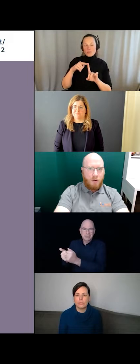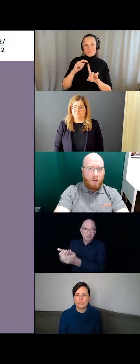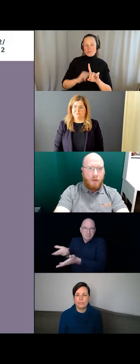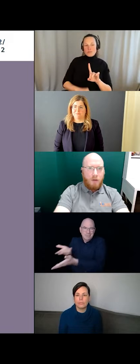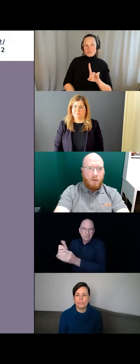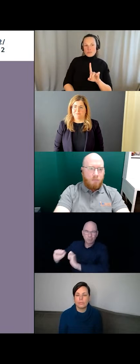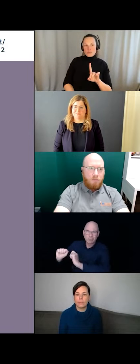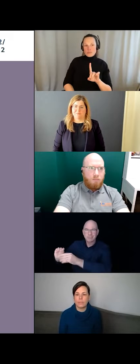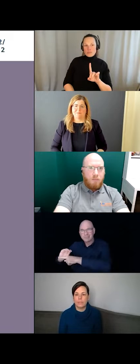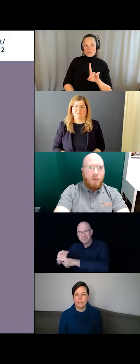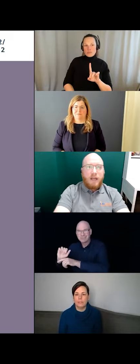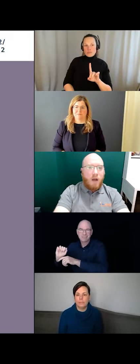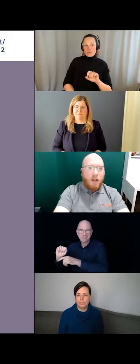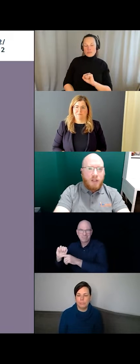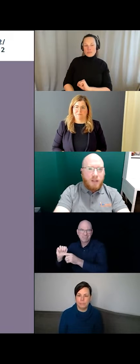et de travailler.